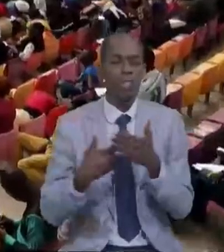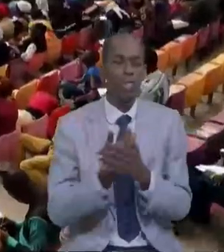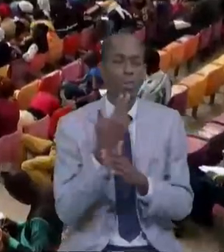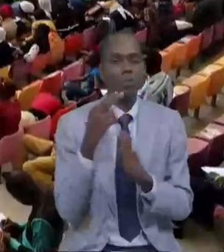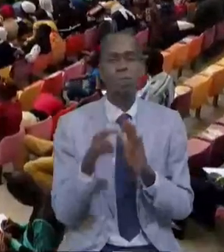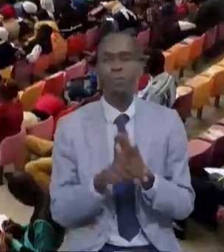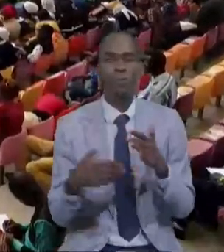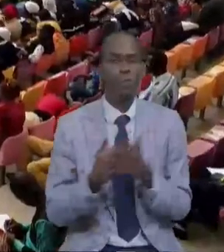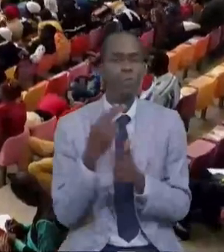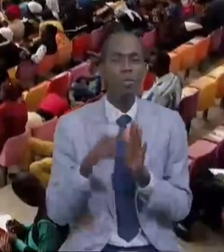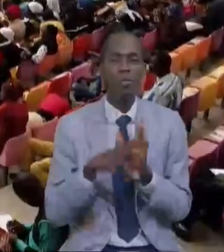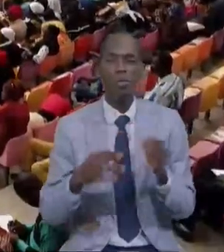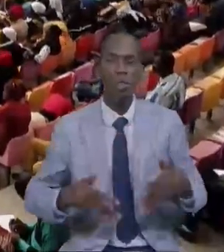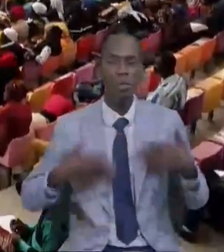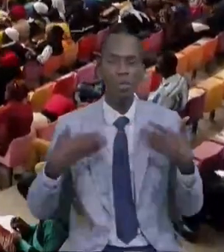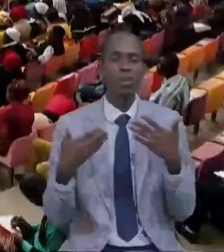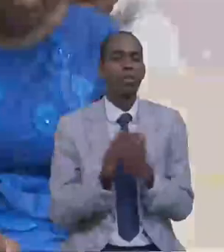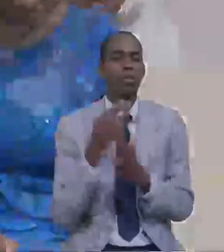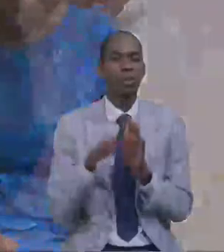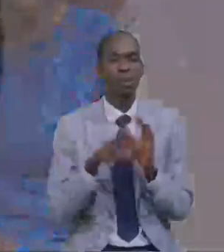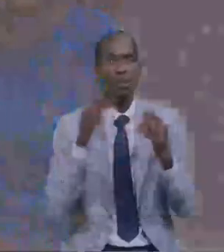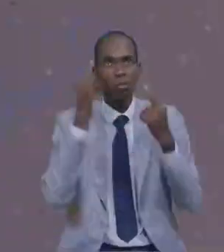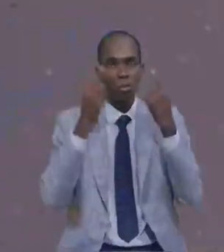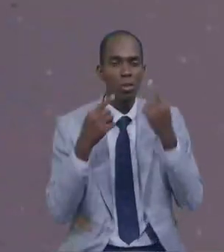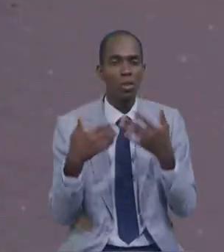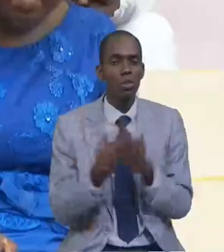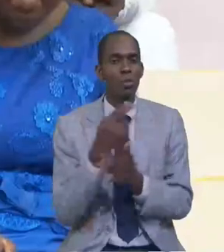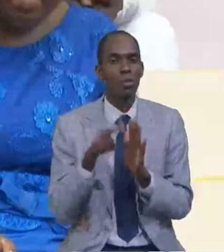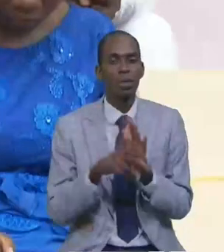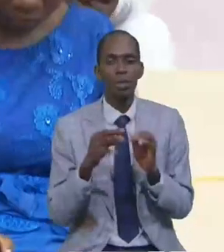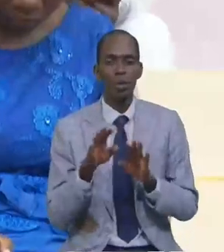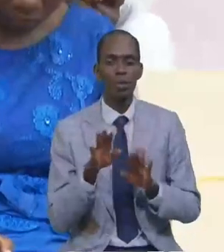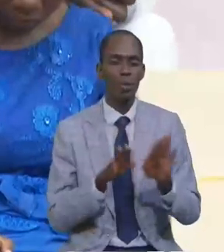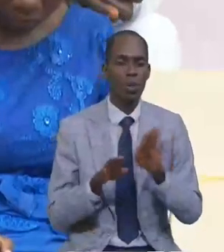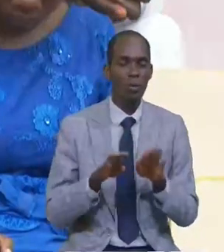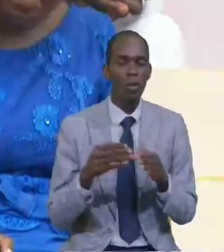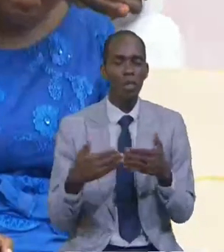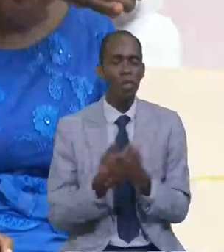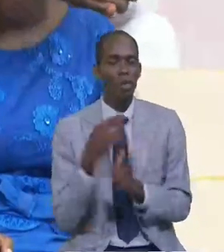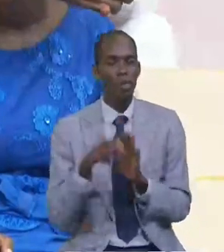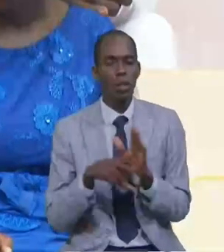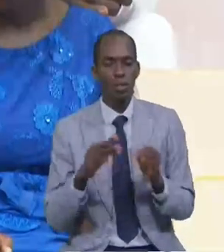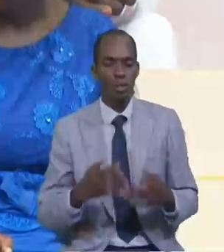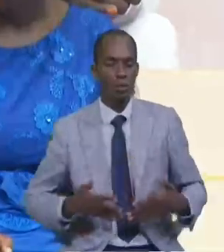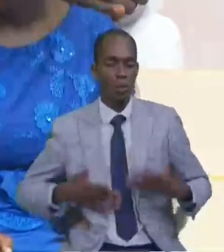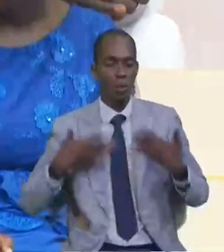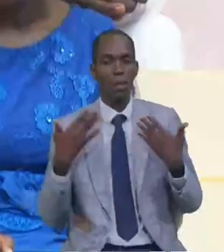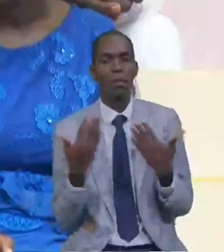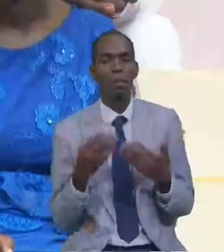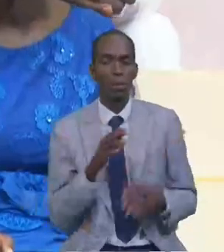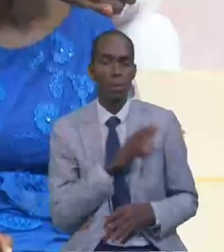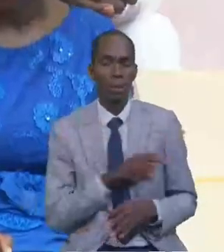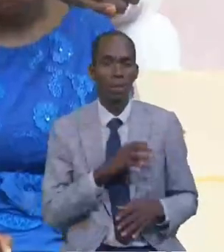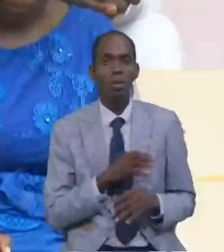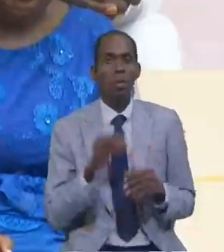nouveauté dans le style de vie, nouveauté à l'intérieur, à l'extérieur, avec une